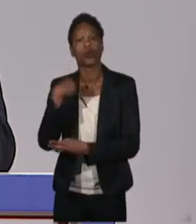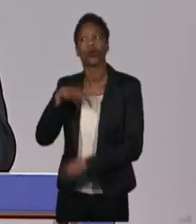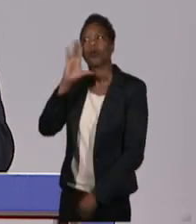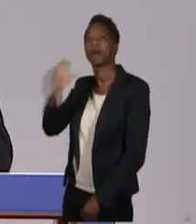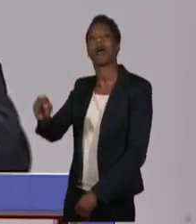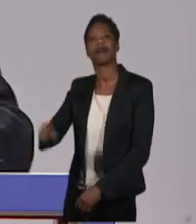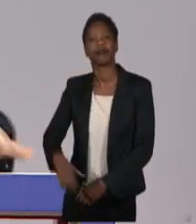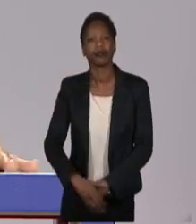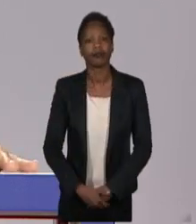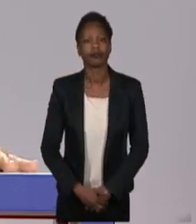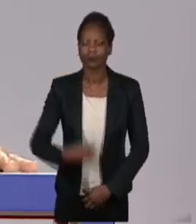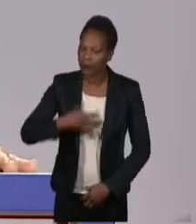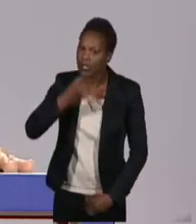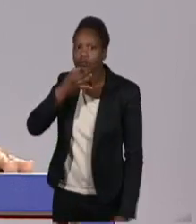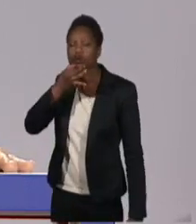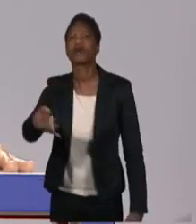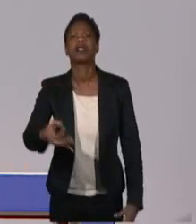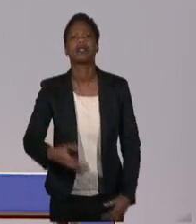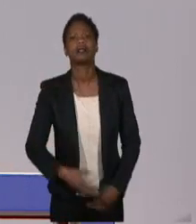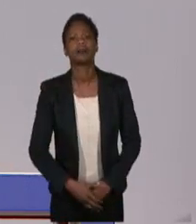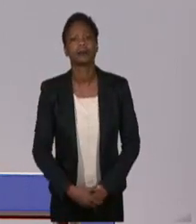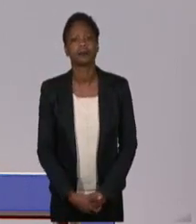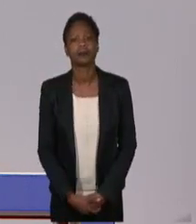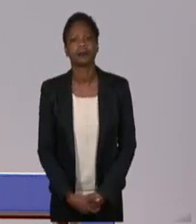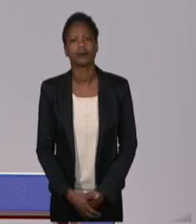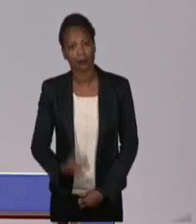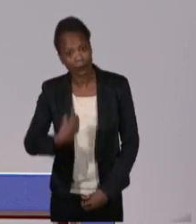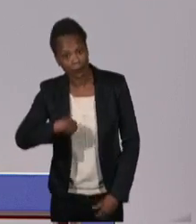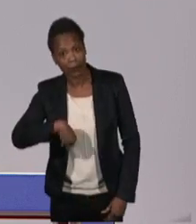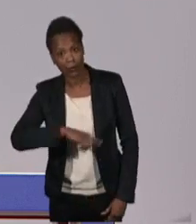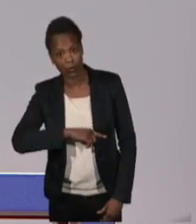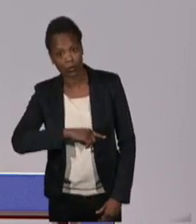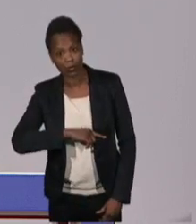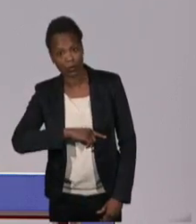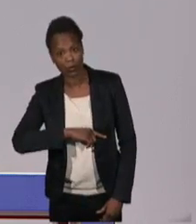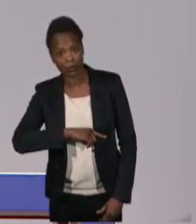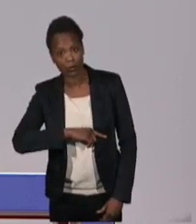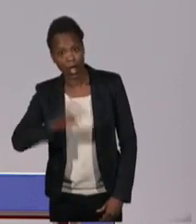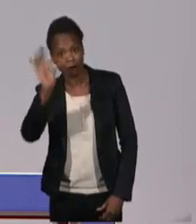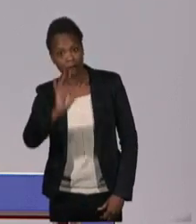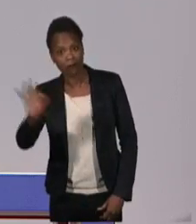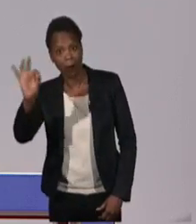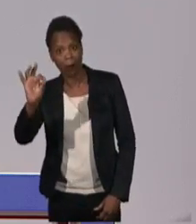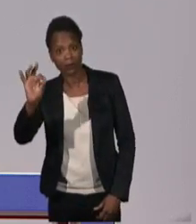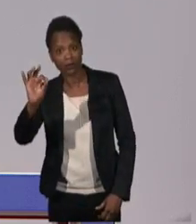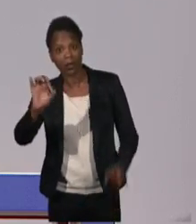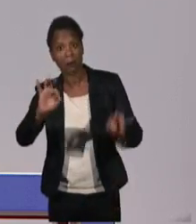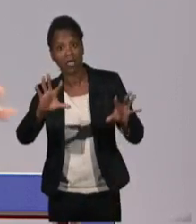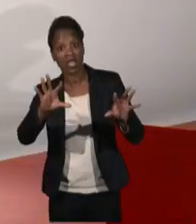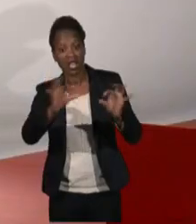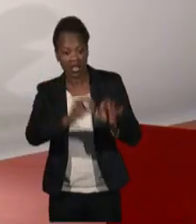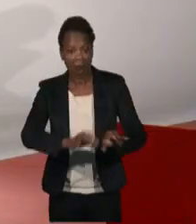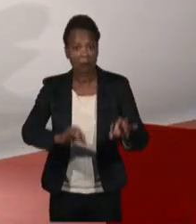une révolte plus grande encore, nous sommes devenus le pays des victimes oubliées.